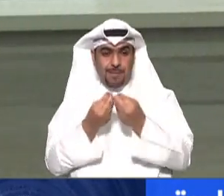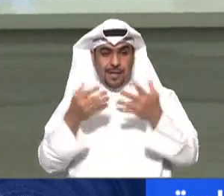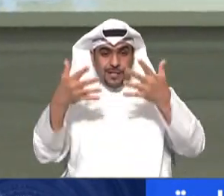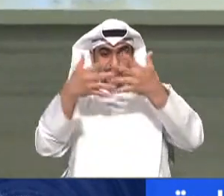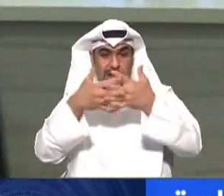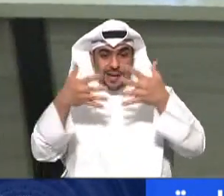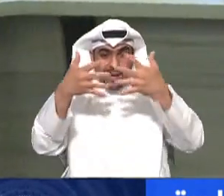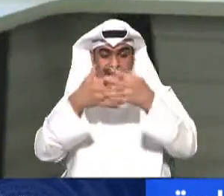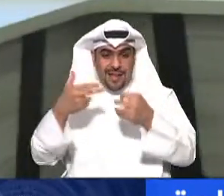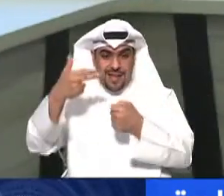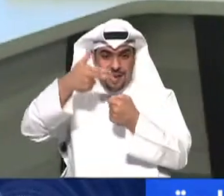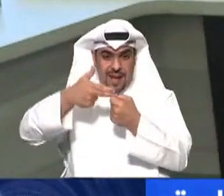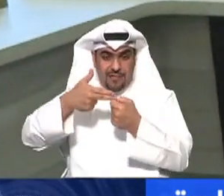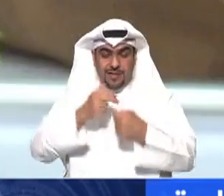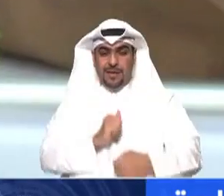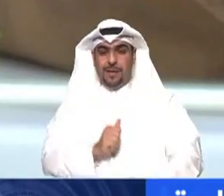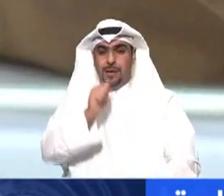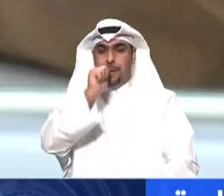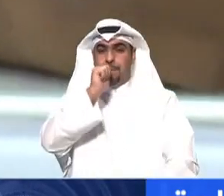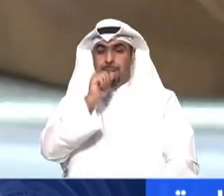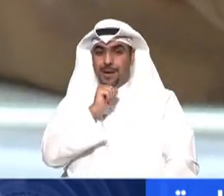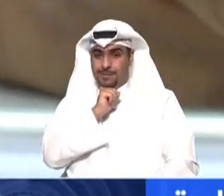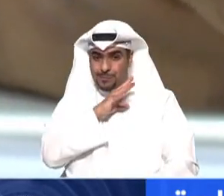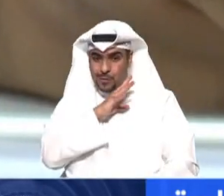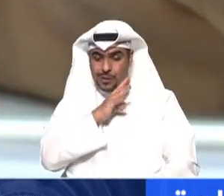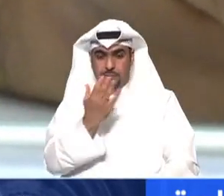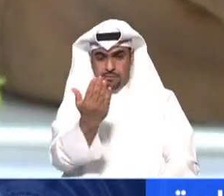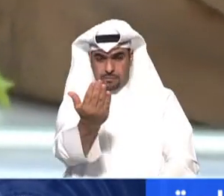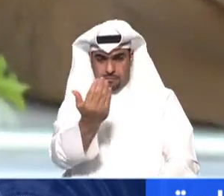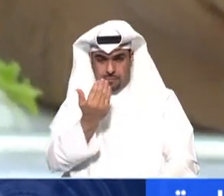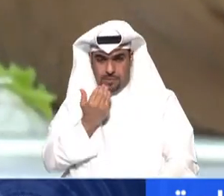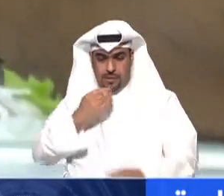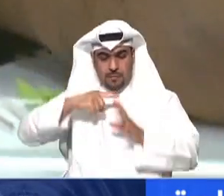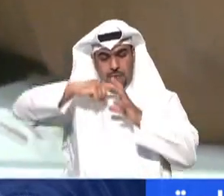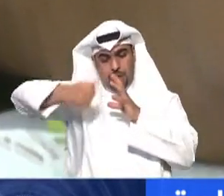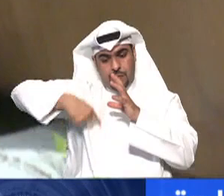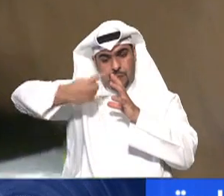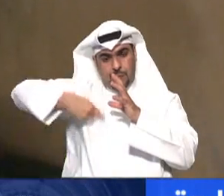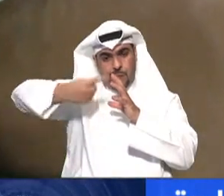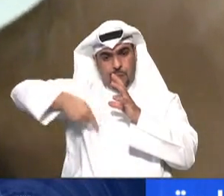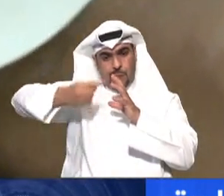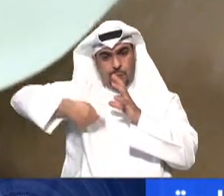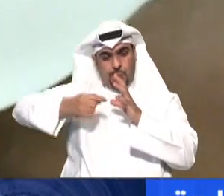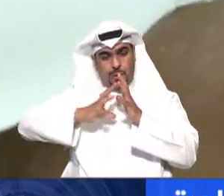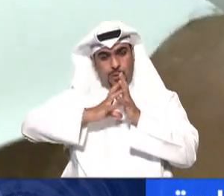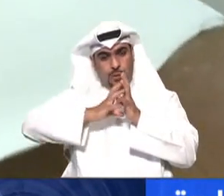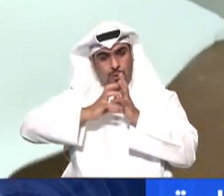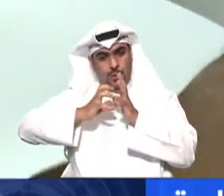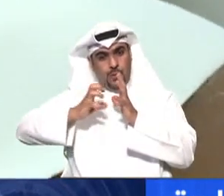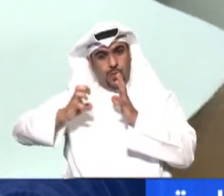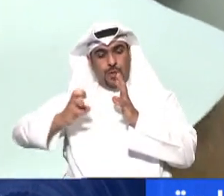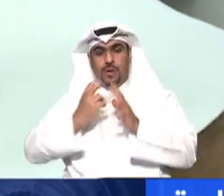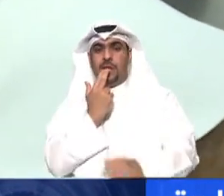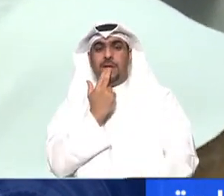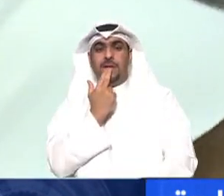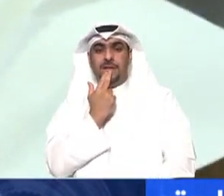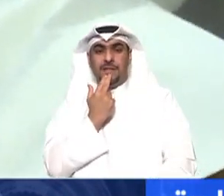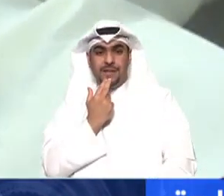المعالجة تأتي ضمن إطار التعاون المشترك بين وزارة الأشغال العامة ونفط الكويت